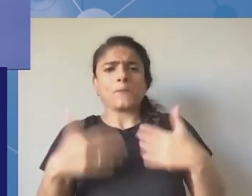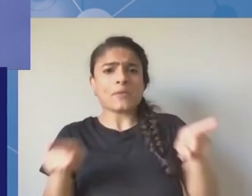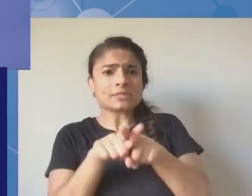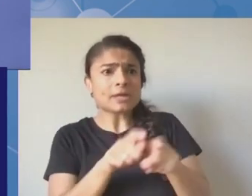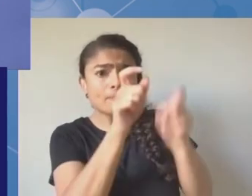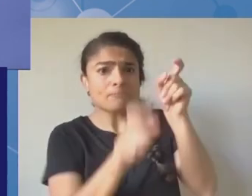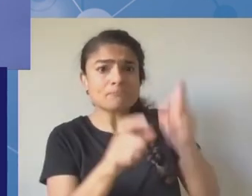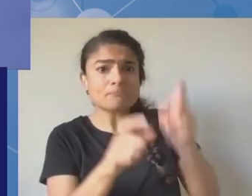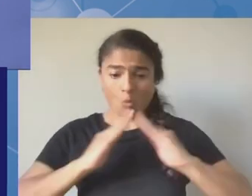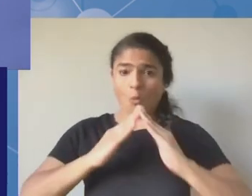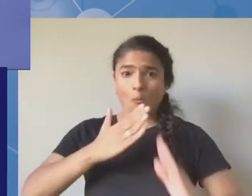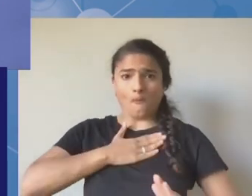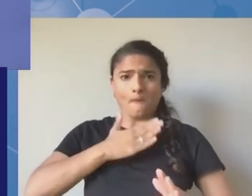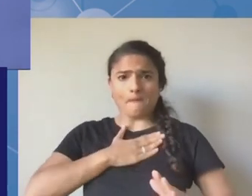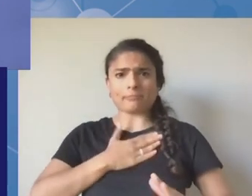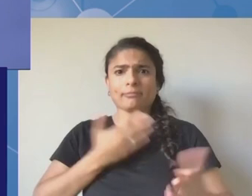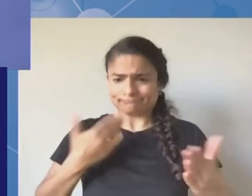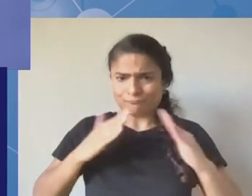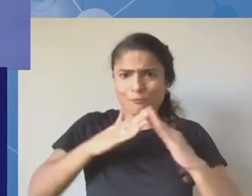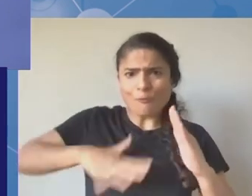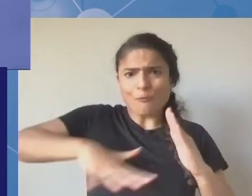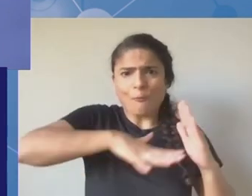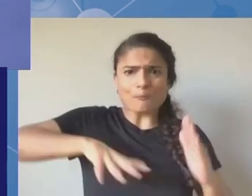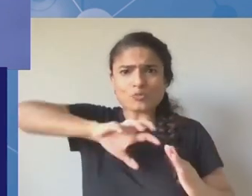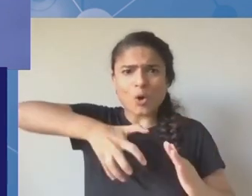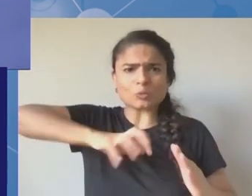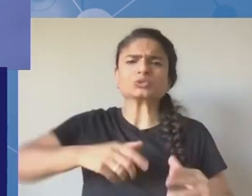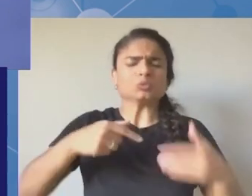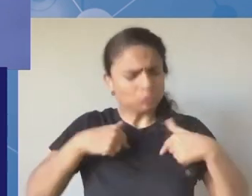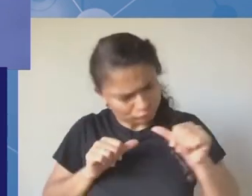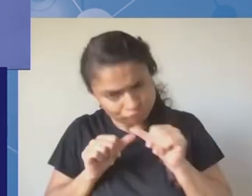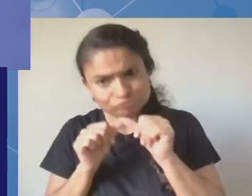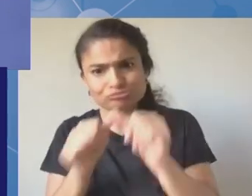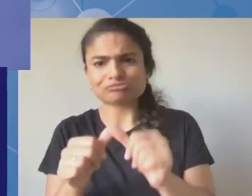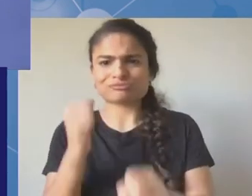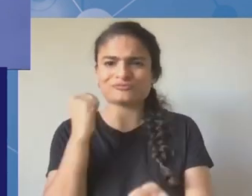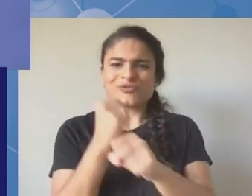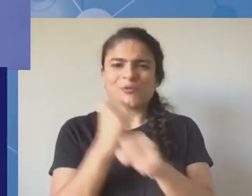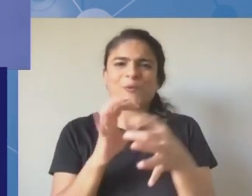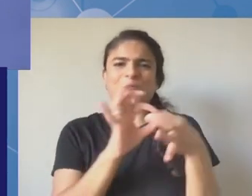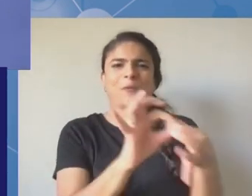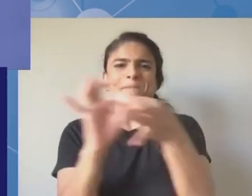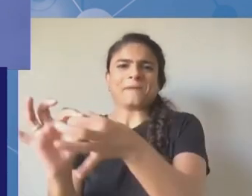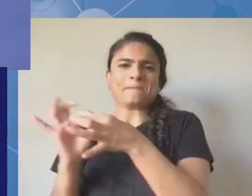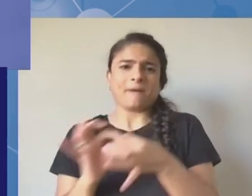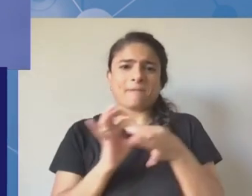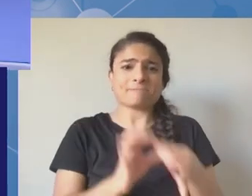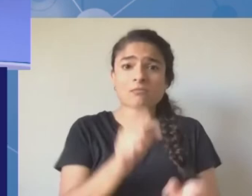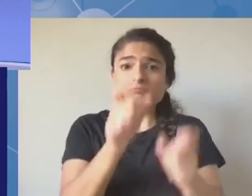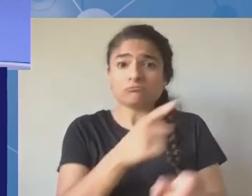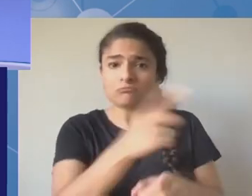وقت مريح لهم. نشكر الجميع، سنبقى على اتصال دائم، سنتعاون